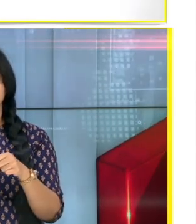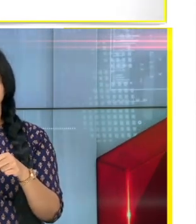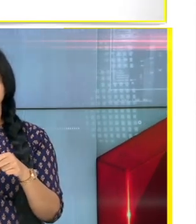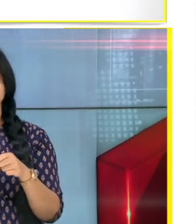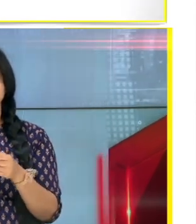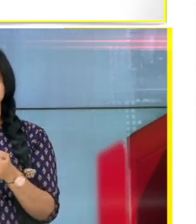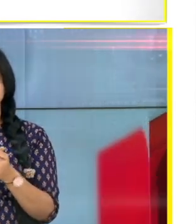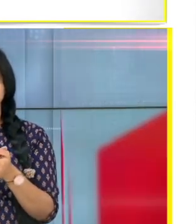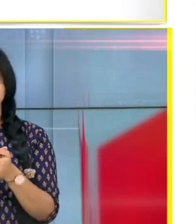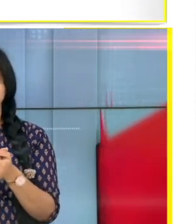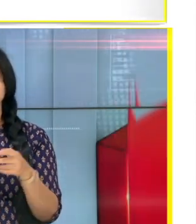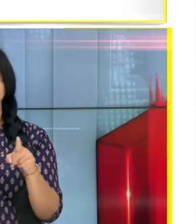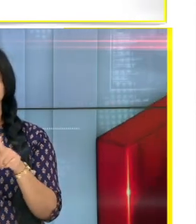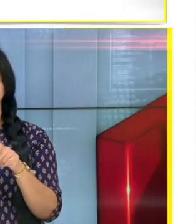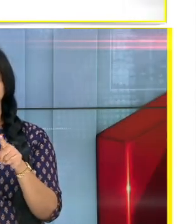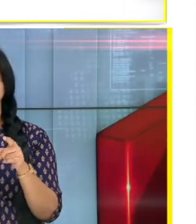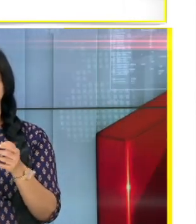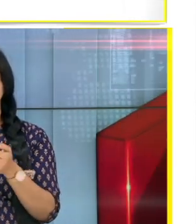ഉണ്ടായിരിക്കുന്നത്. അതോടൊപ്പം തന്നെ